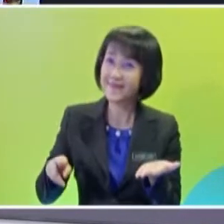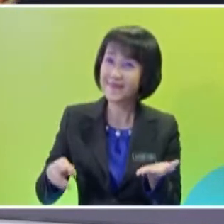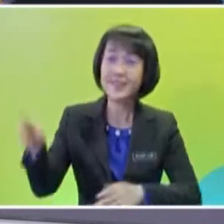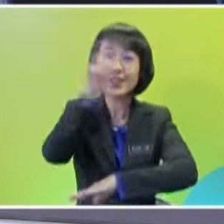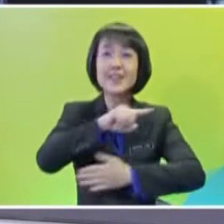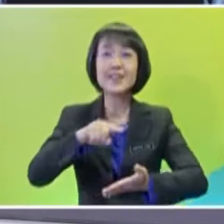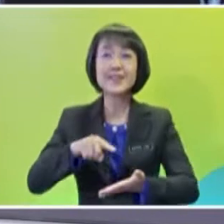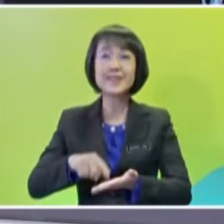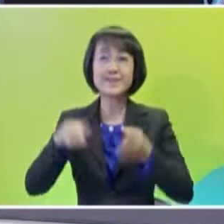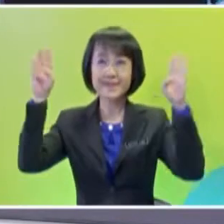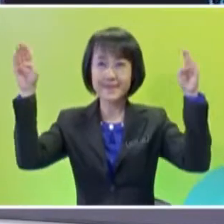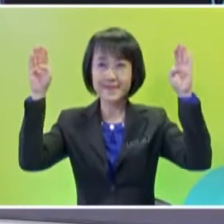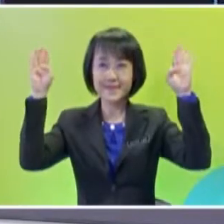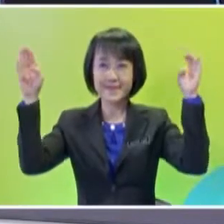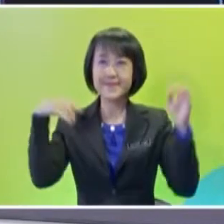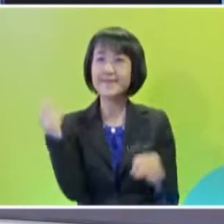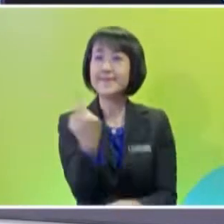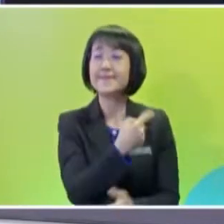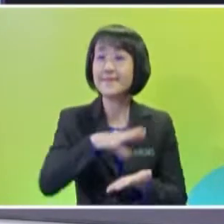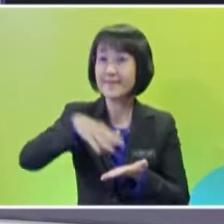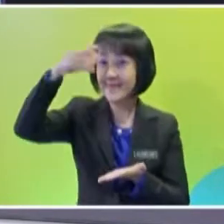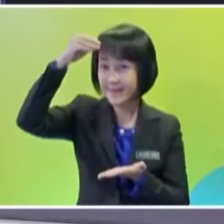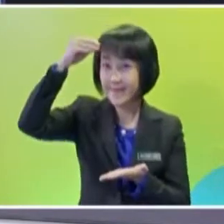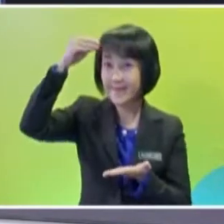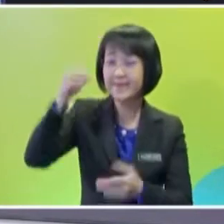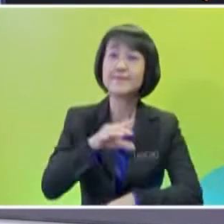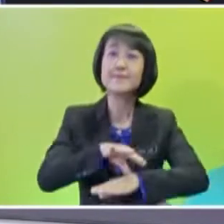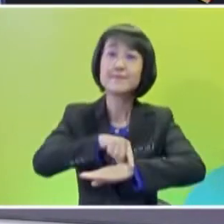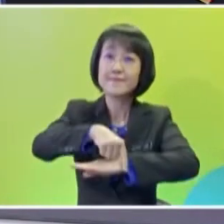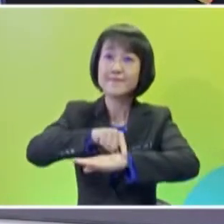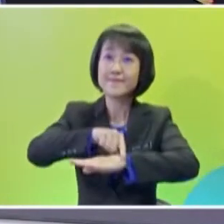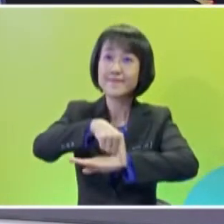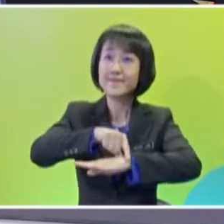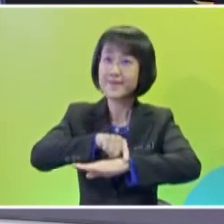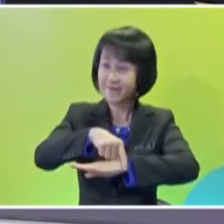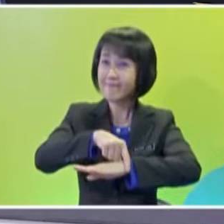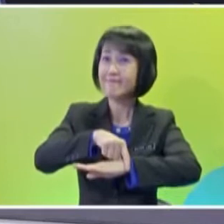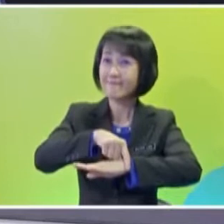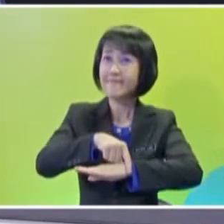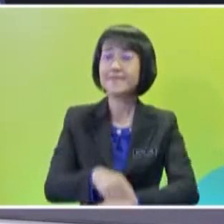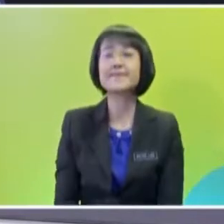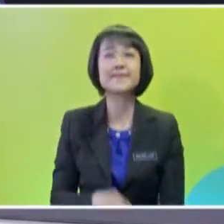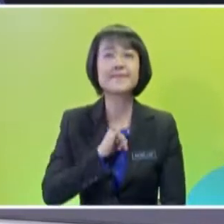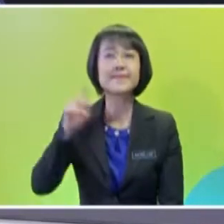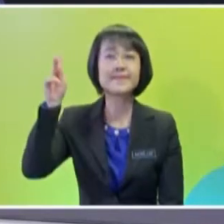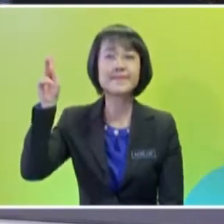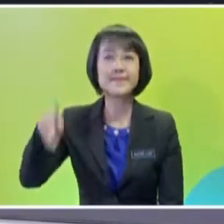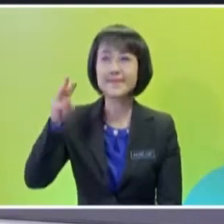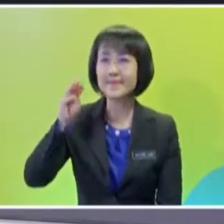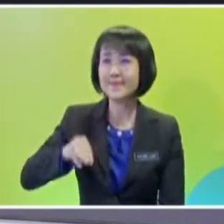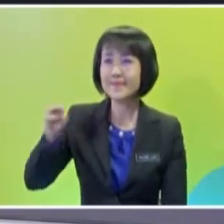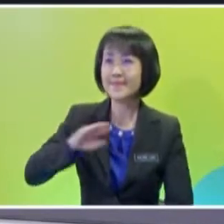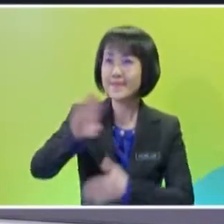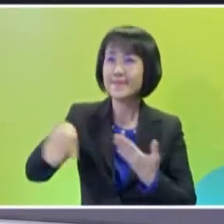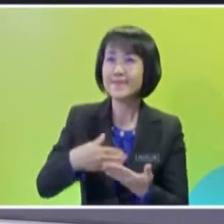hari ini mata pelajaran yang kita akan belajar yaitu geografi ha sebab bahasa geografi ini saya pasti murid-murid